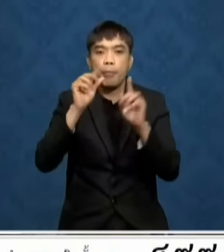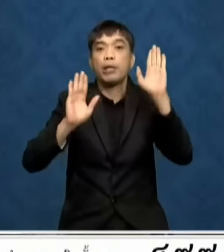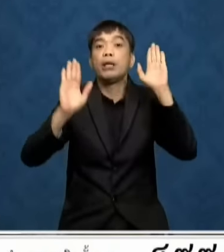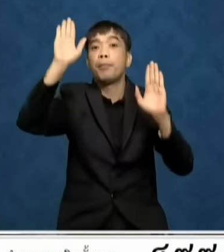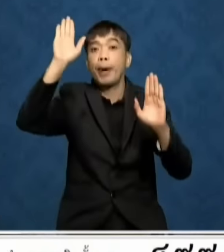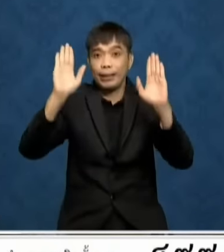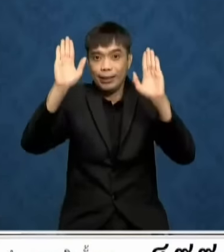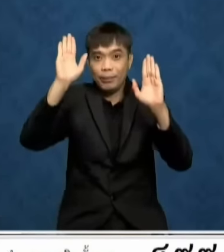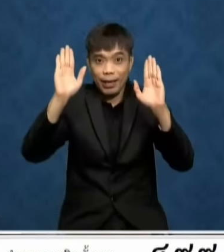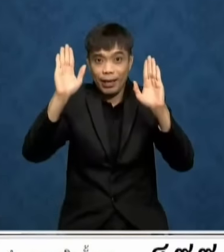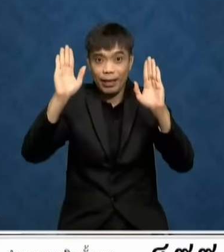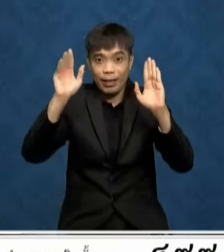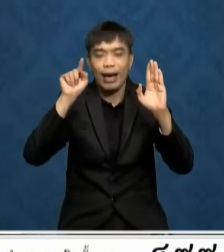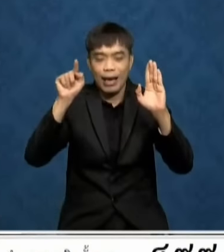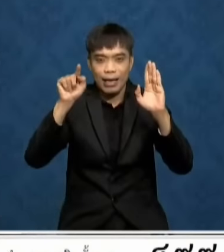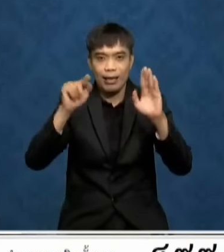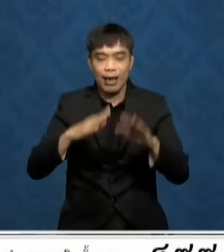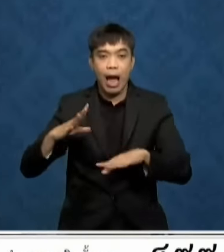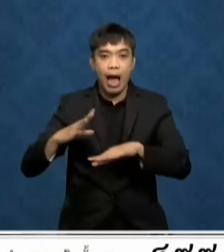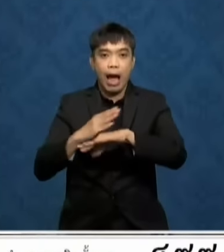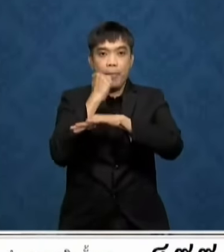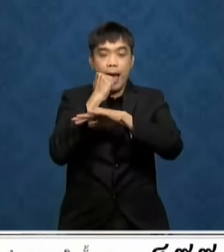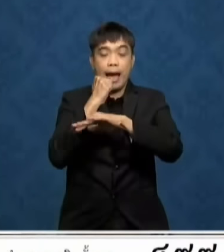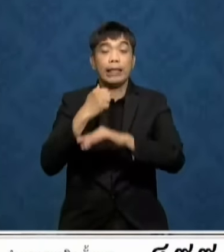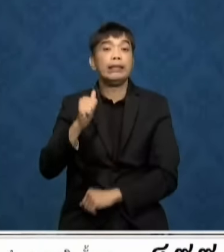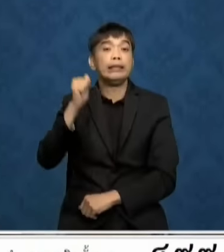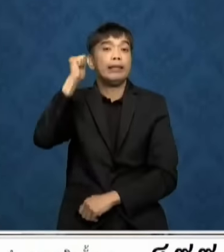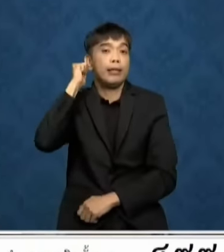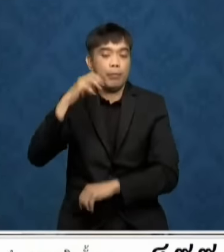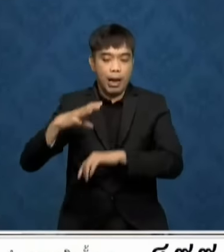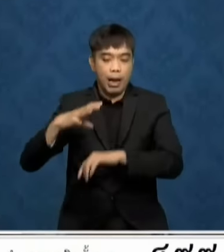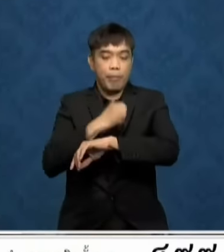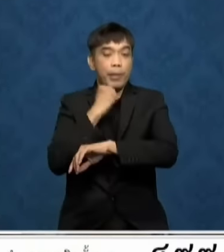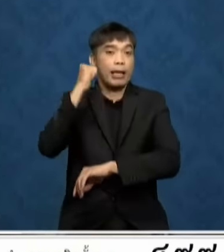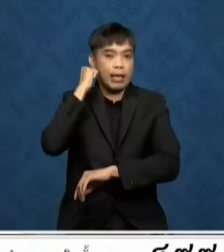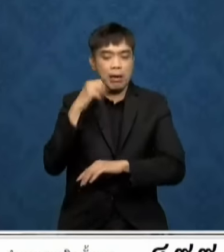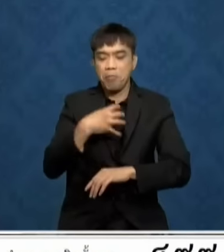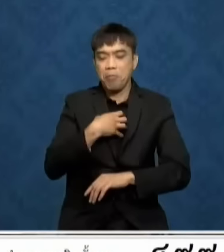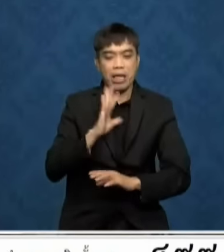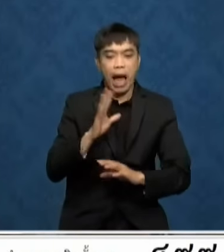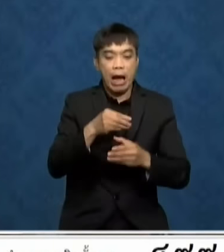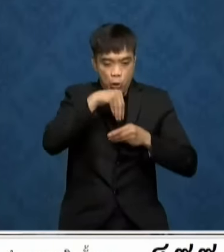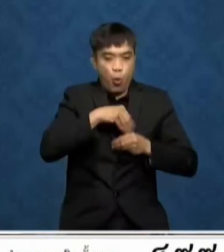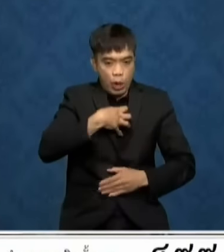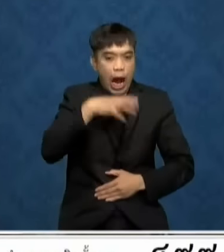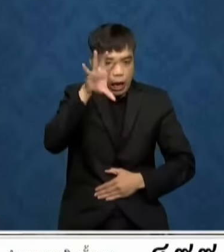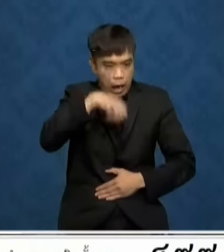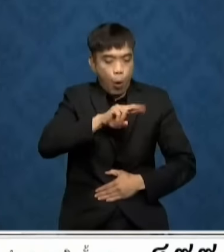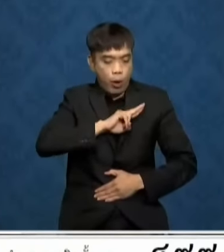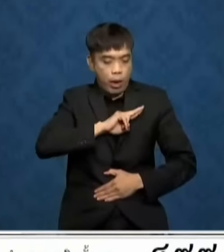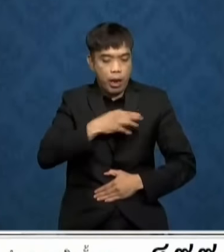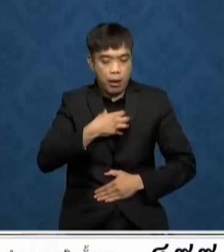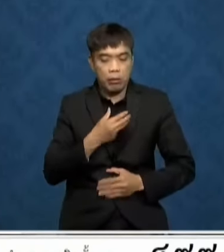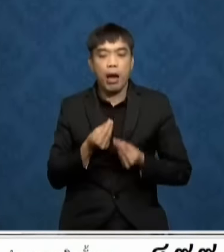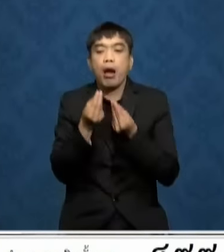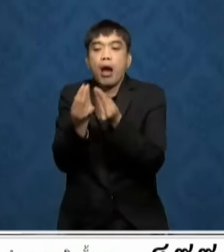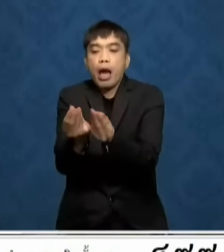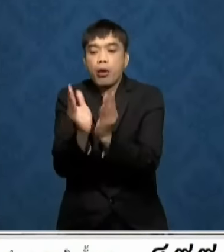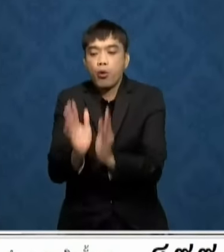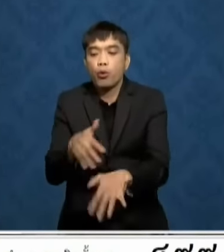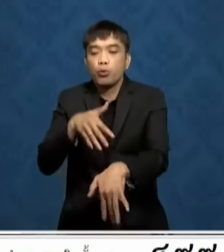ผู้มีอำนาจเดิมอยู่แล้วพวกเขาไม่ต้องการเสียอำนาจที่ตัวเองมีอยู่ให้กับประชาชนตามระบอบใหม่ง่ายๆหรอกจะเห็นว่าทุกครั้งที่ระบอบ